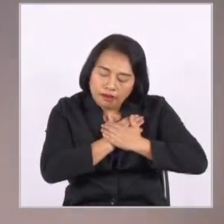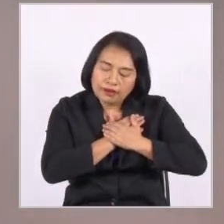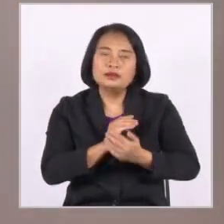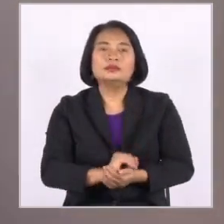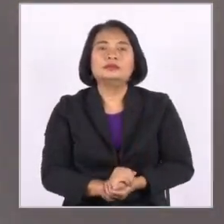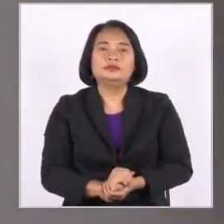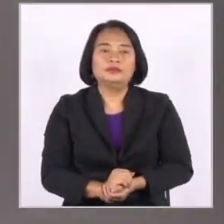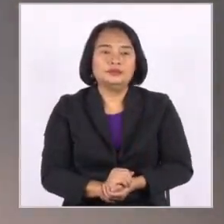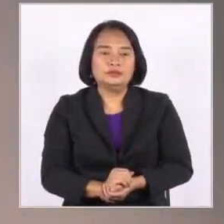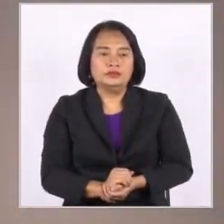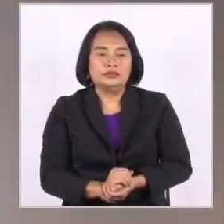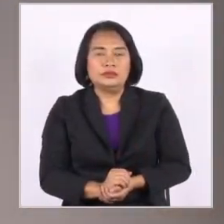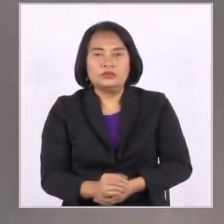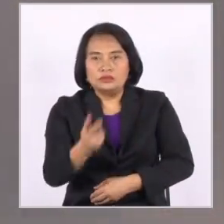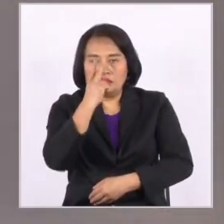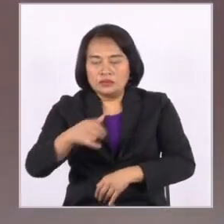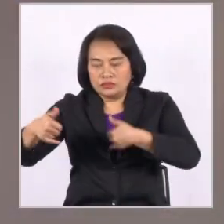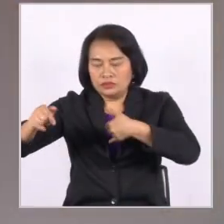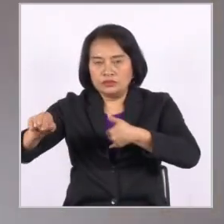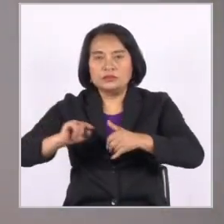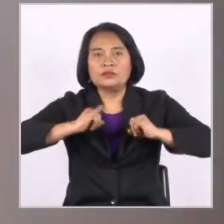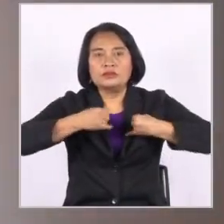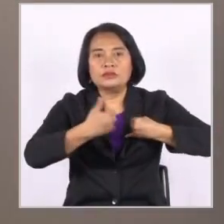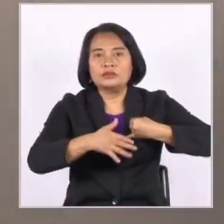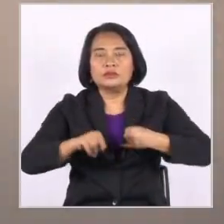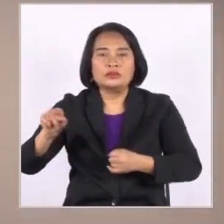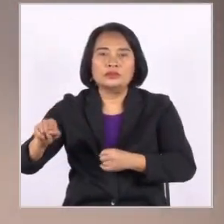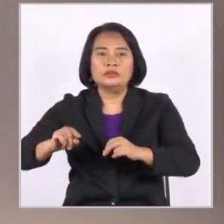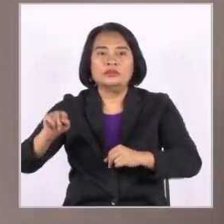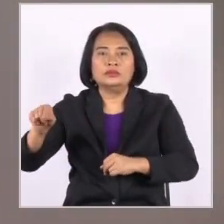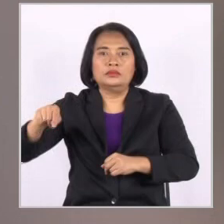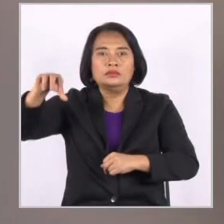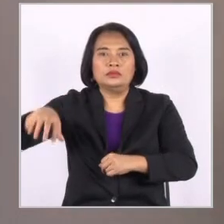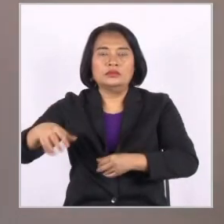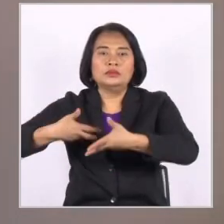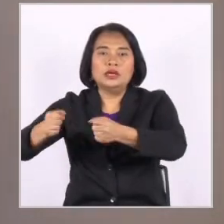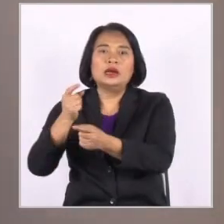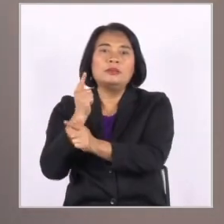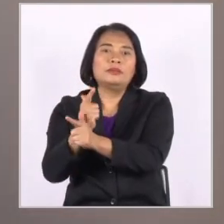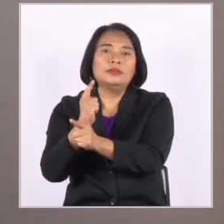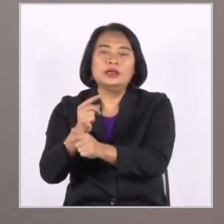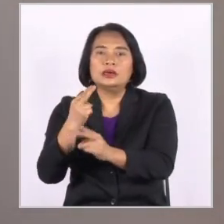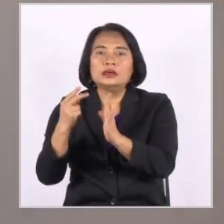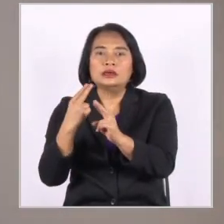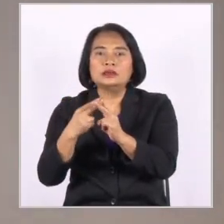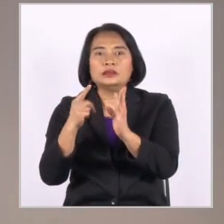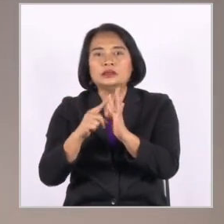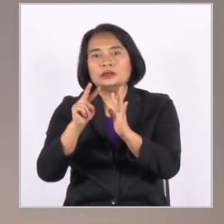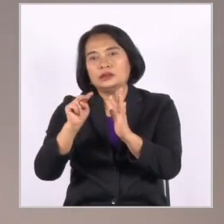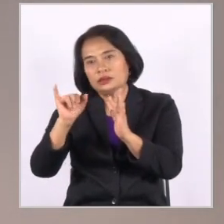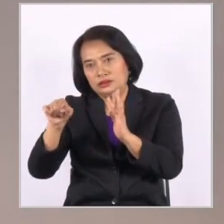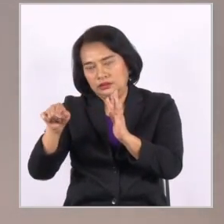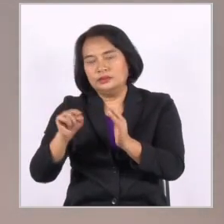องฟังความทั้งสองด้านอันนี้ในมุมของเจ้าของเราได้ยินไปแล้วส่วนของสถานรับเลี้ยงเนี่ยนะคะน้องเนยนัชนิดทีมข่